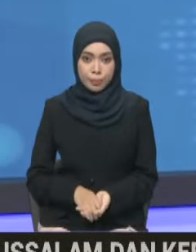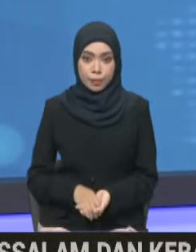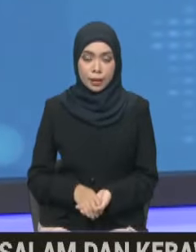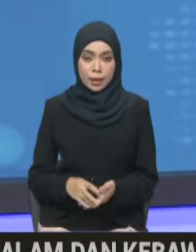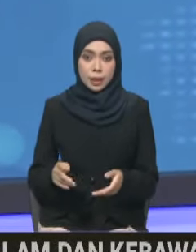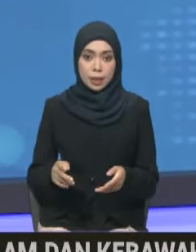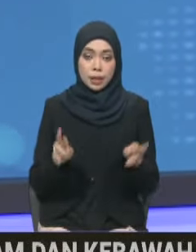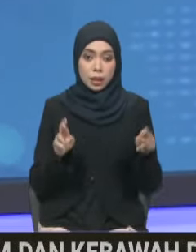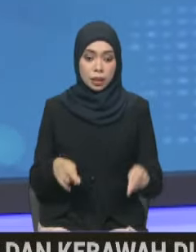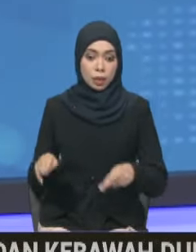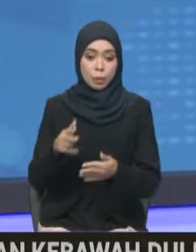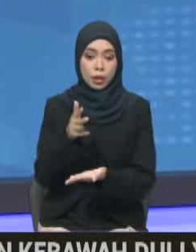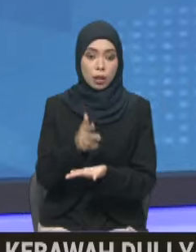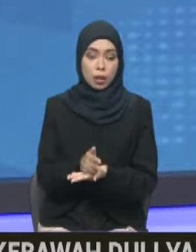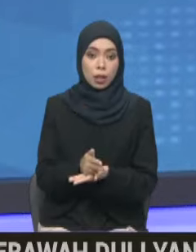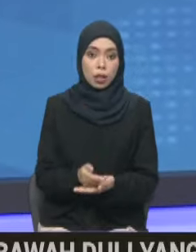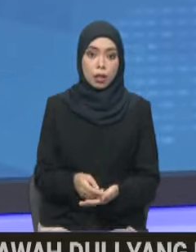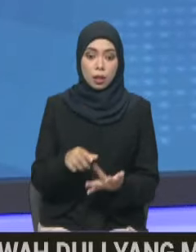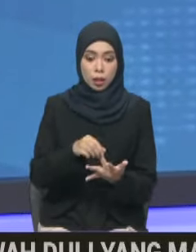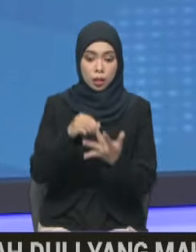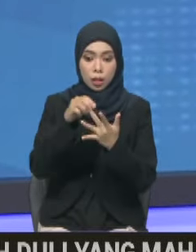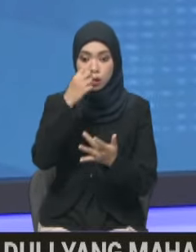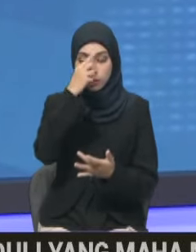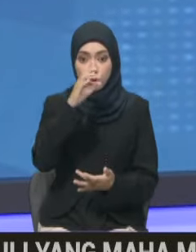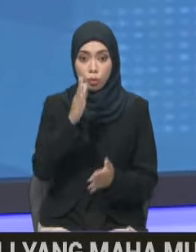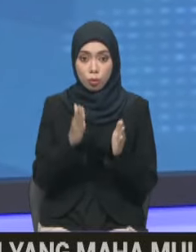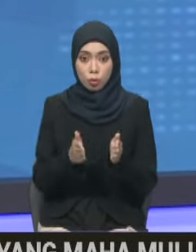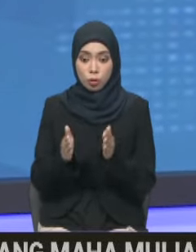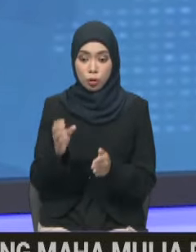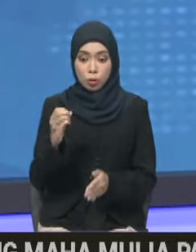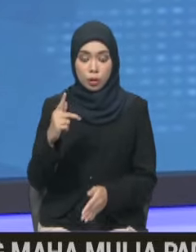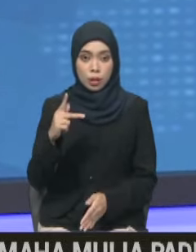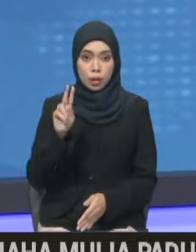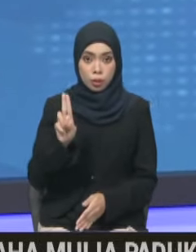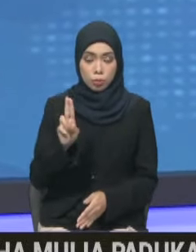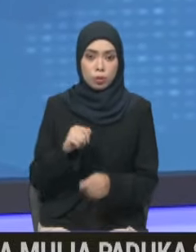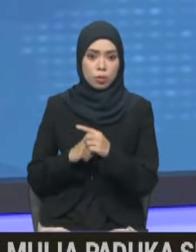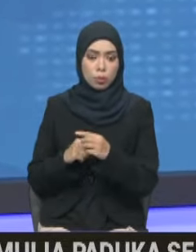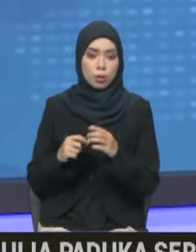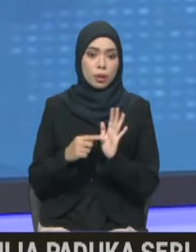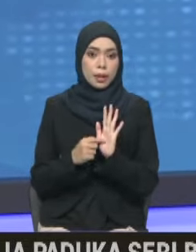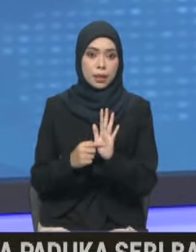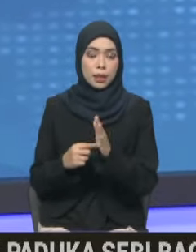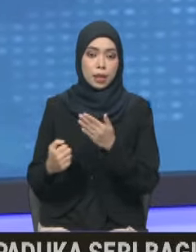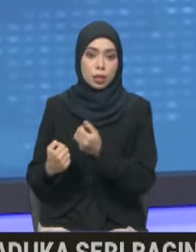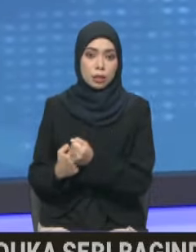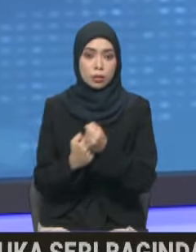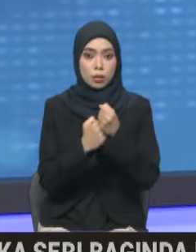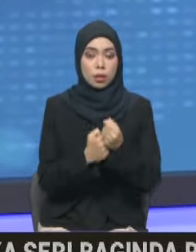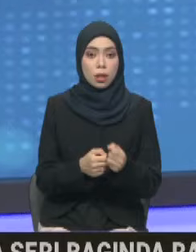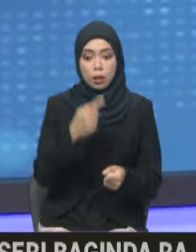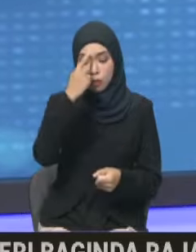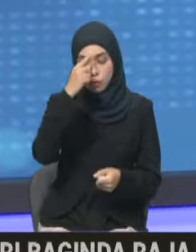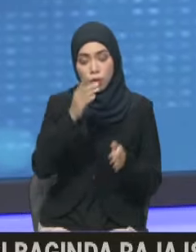Penyediaan tempat letak kereta khas bagi orang kelainan upaya sebagai tanda sokongan kepada usaha keterangkuman golongan